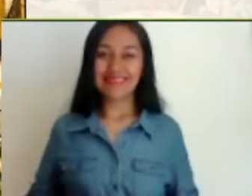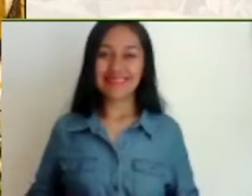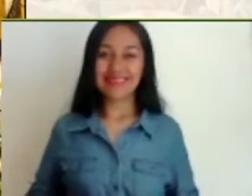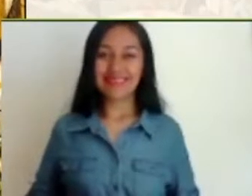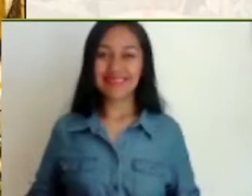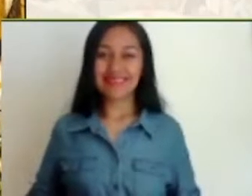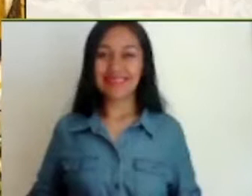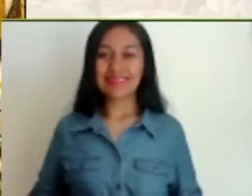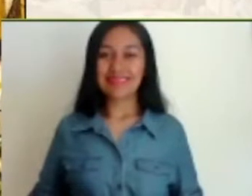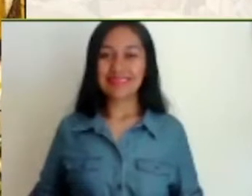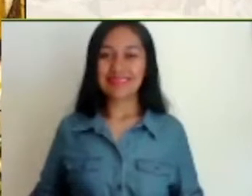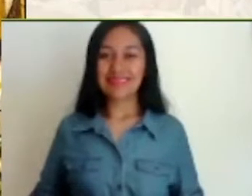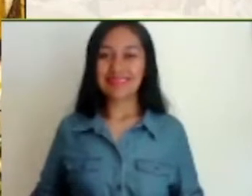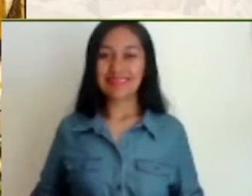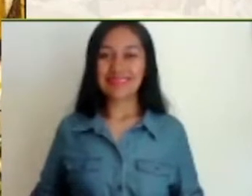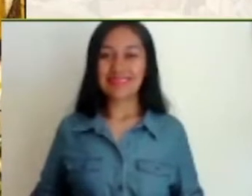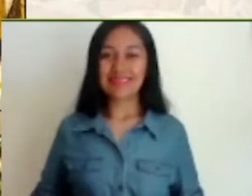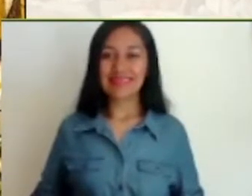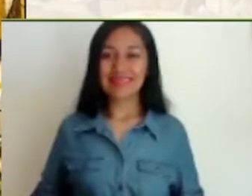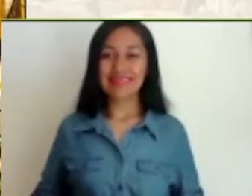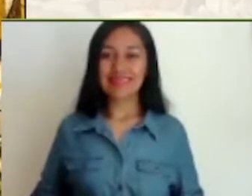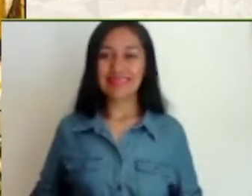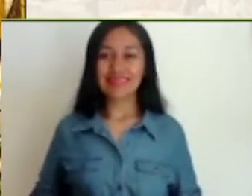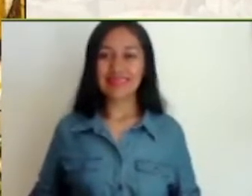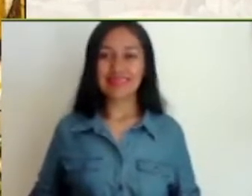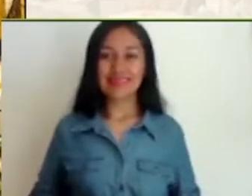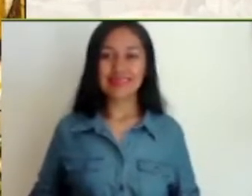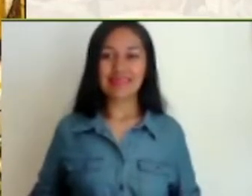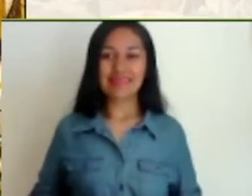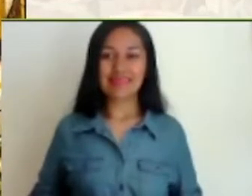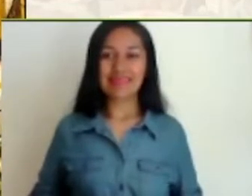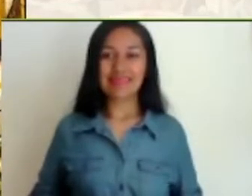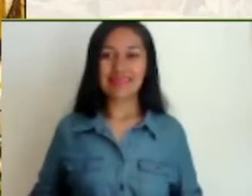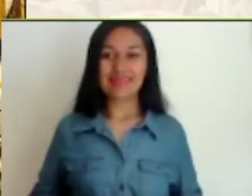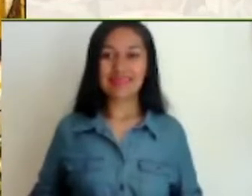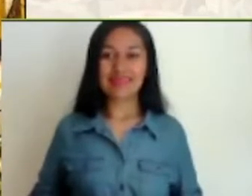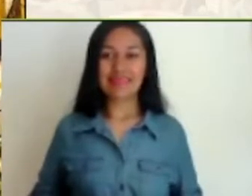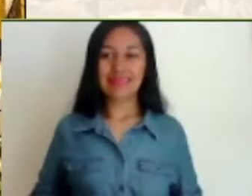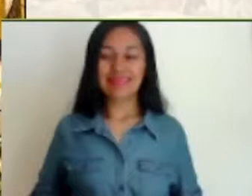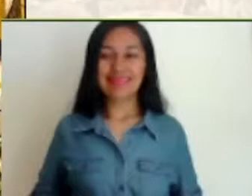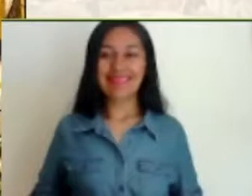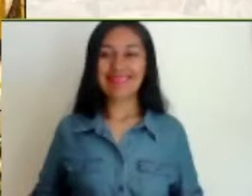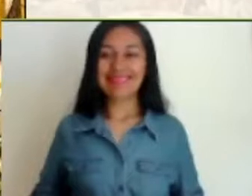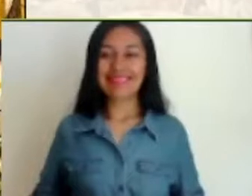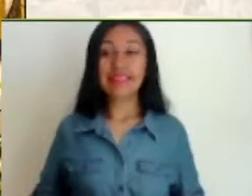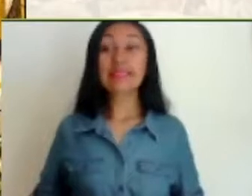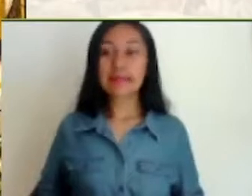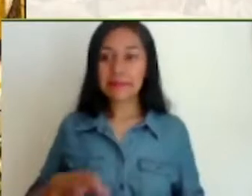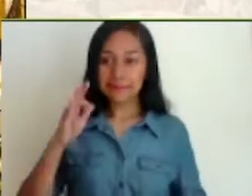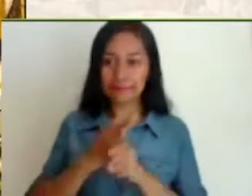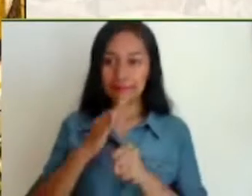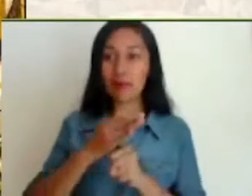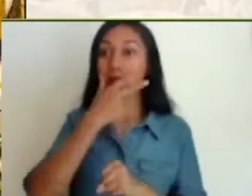peste. E qui ora traduco in italiano moderno queste citazioni che vedete rappresentate